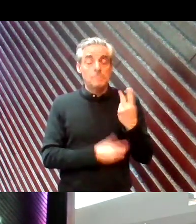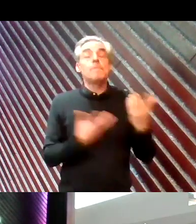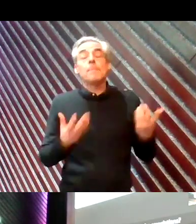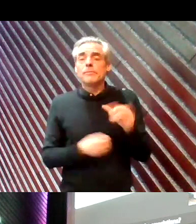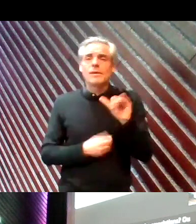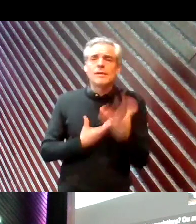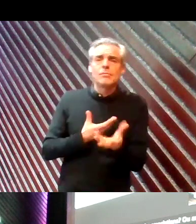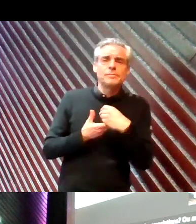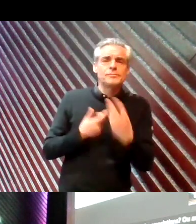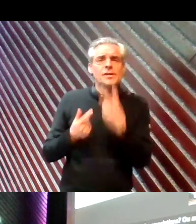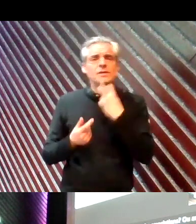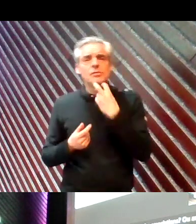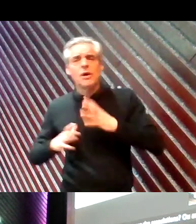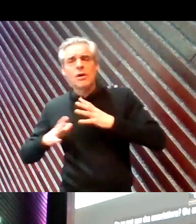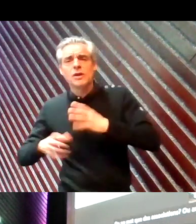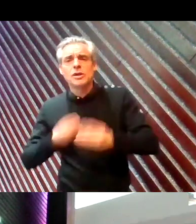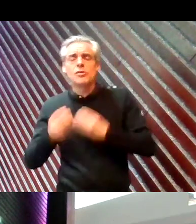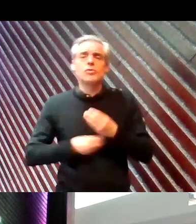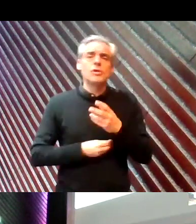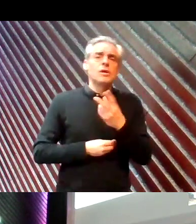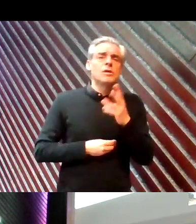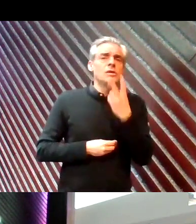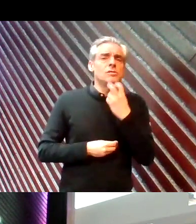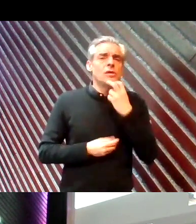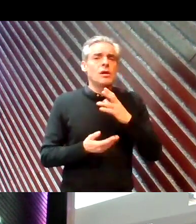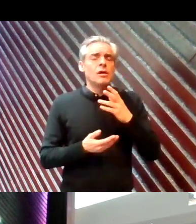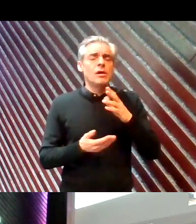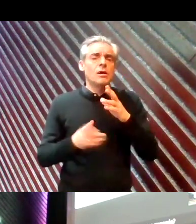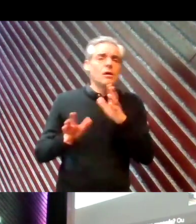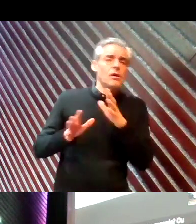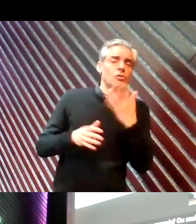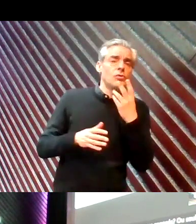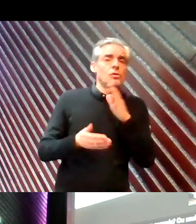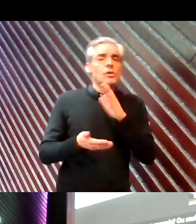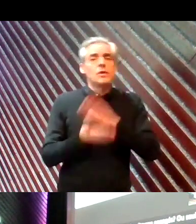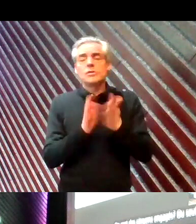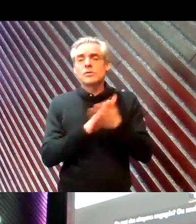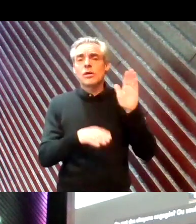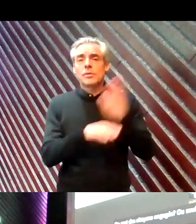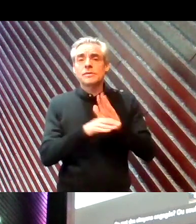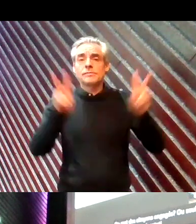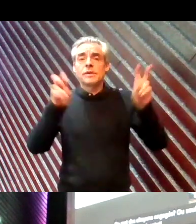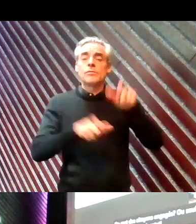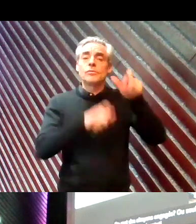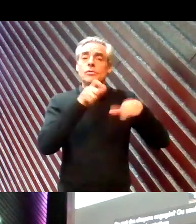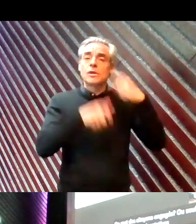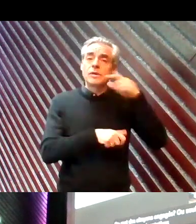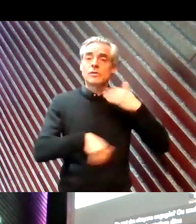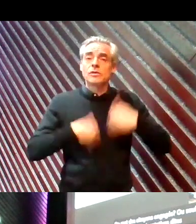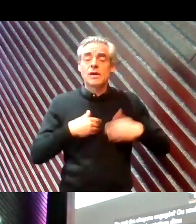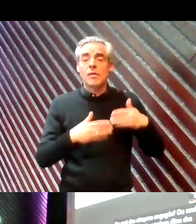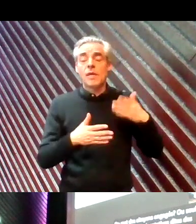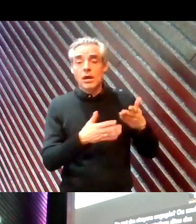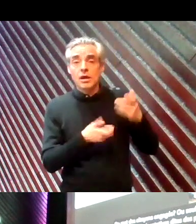Est-ce qu'on met des citoyens engagés ou on met seulement des associations représentatives, dites, des personnes en situation d